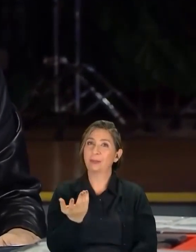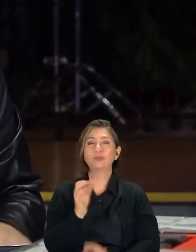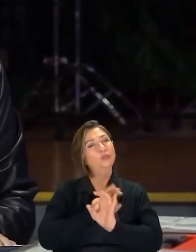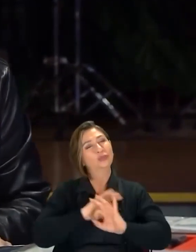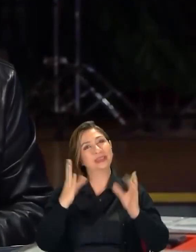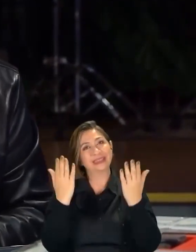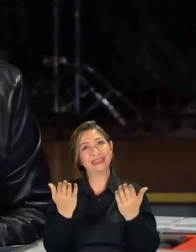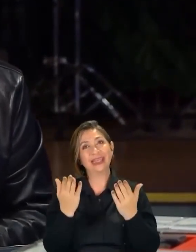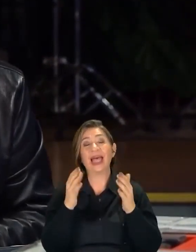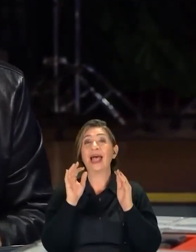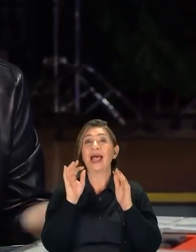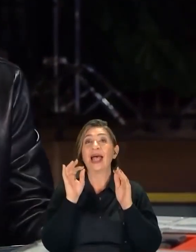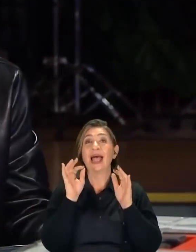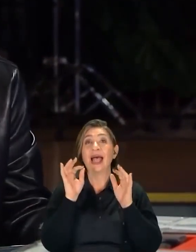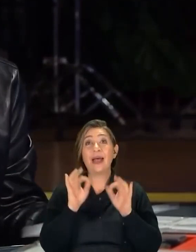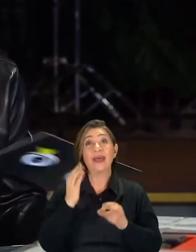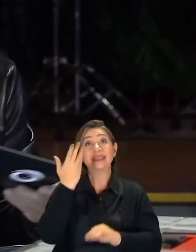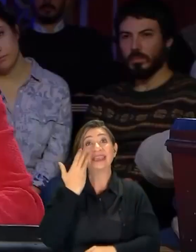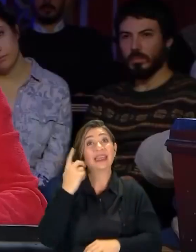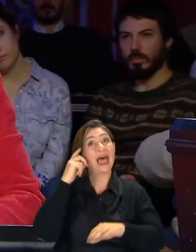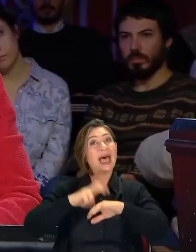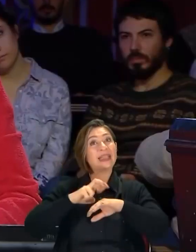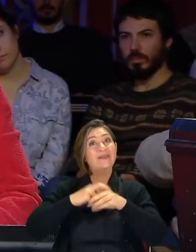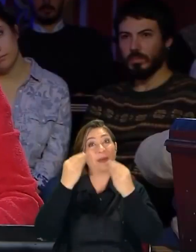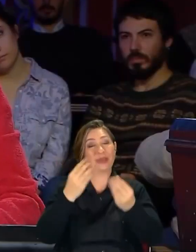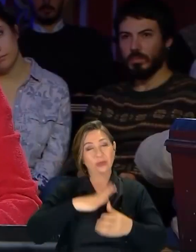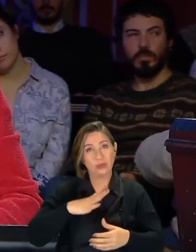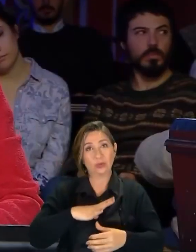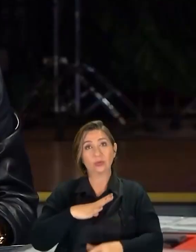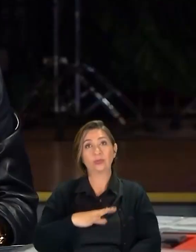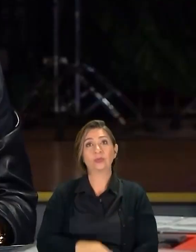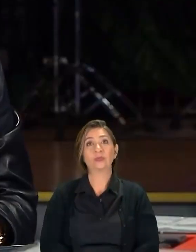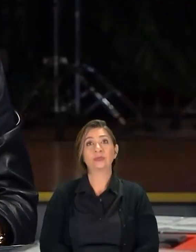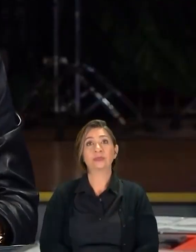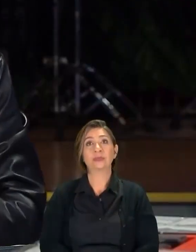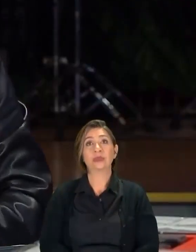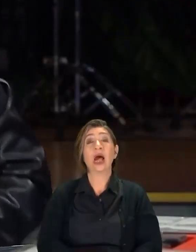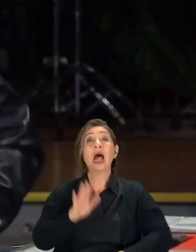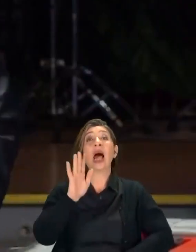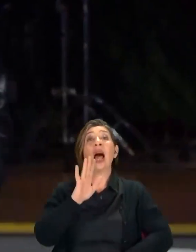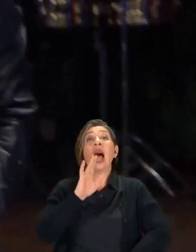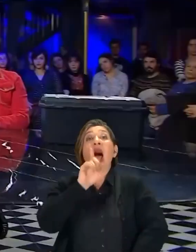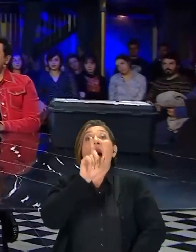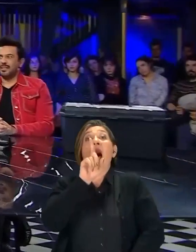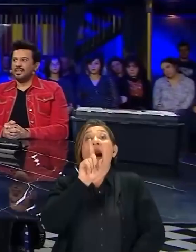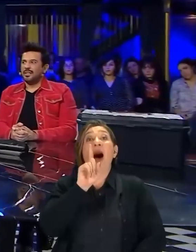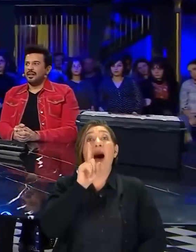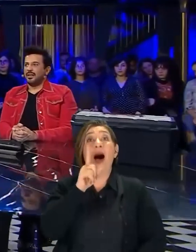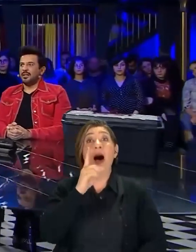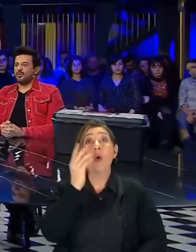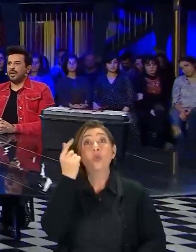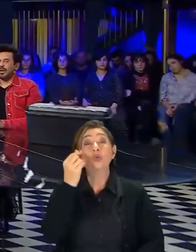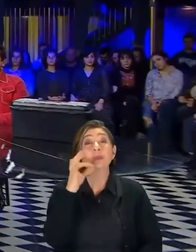müthişsin e hemen seyircimiz hatırlatmak istiyorum Eski a eski A ciddi onu unutuyordum